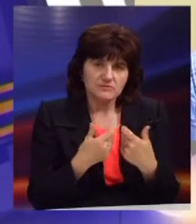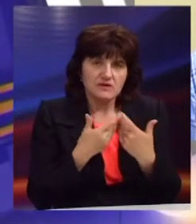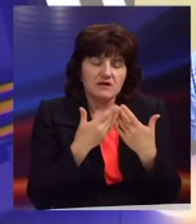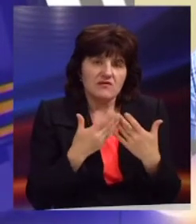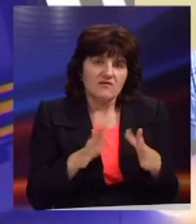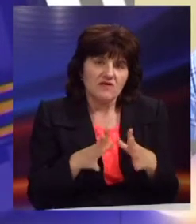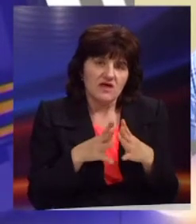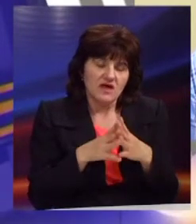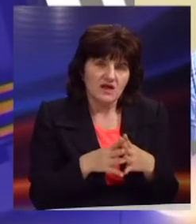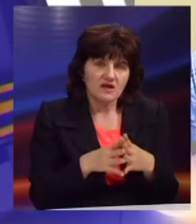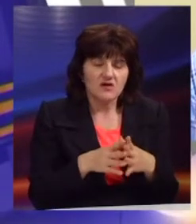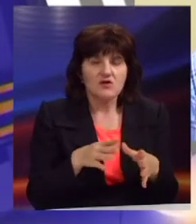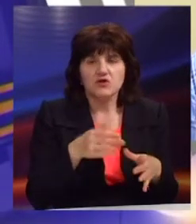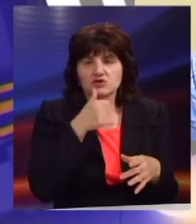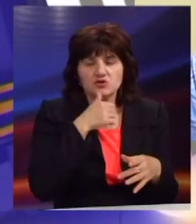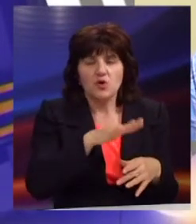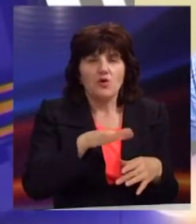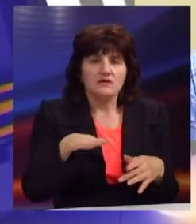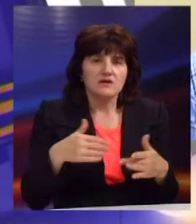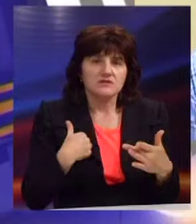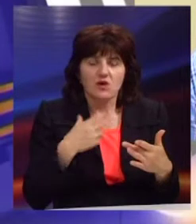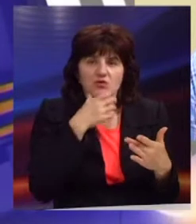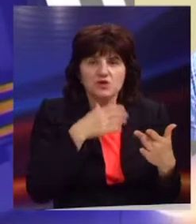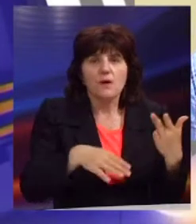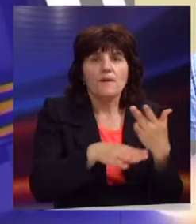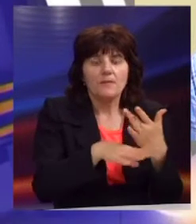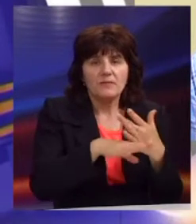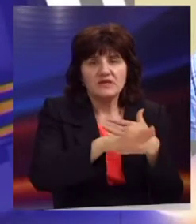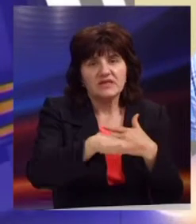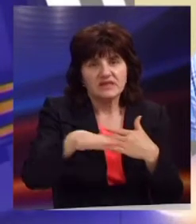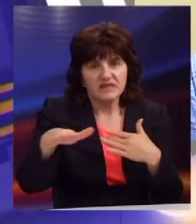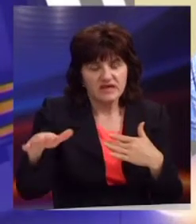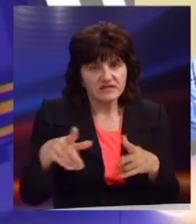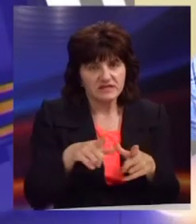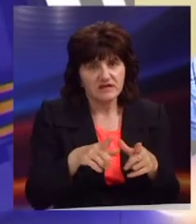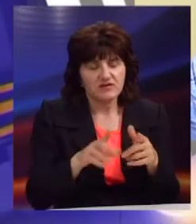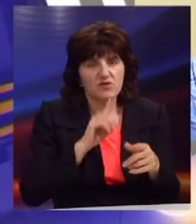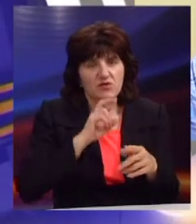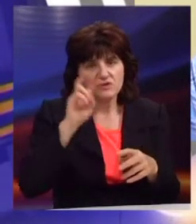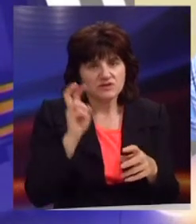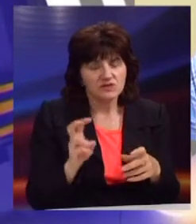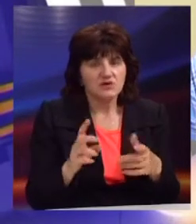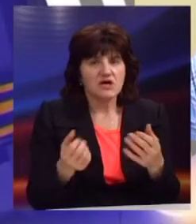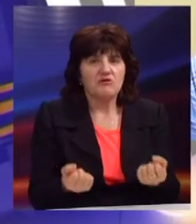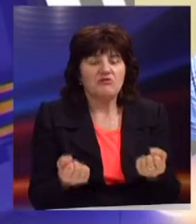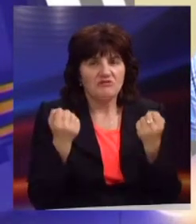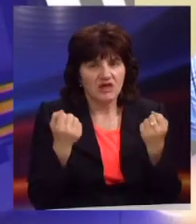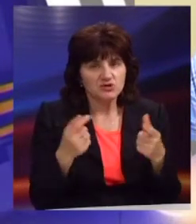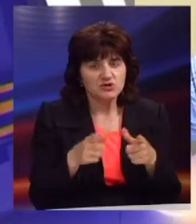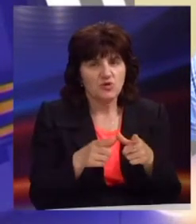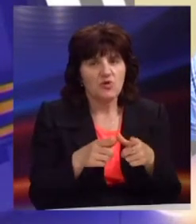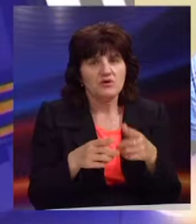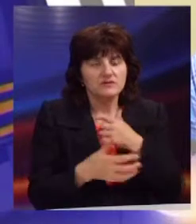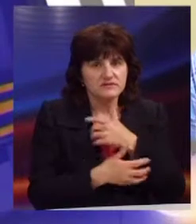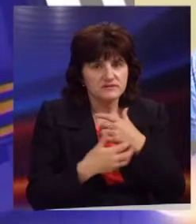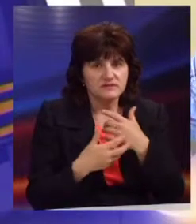neko veliko delo, nego da je ovaj mali gest najmanje što smo mogli da uradimo za decu koji pohađaju u školu, odnosno za socijalno ugroženu decu, da im doniramo bar